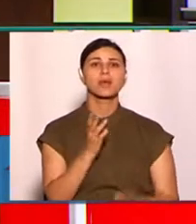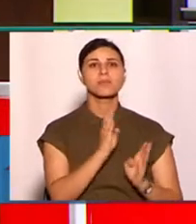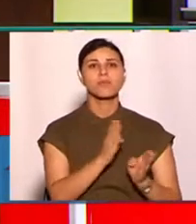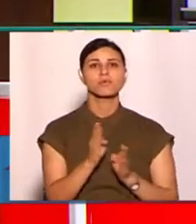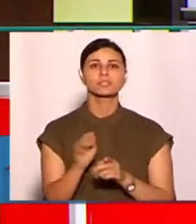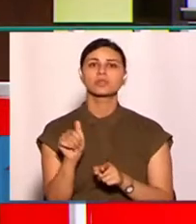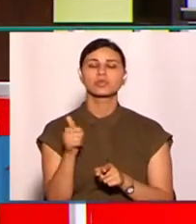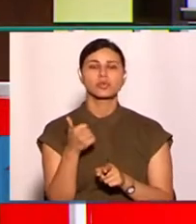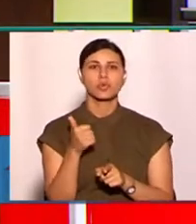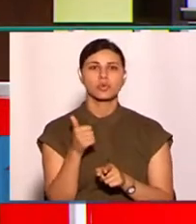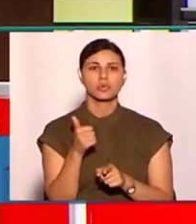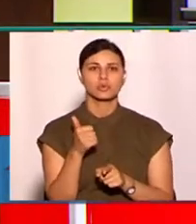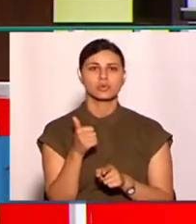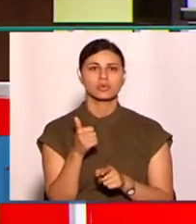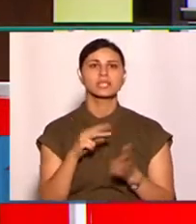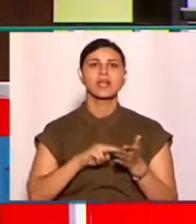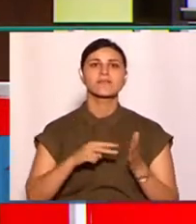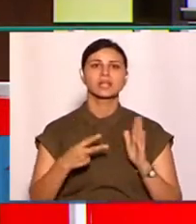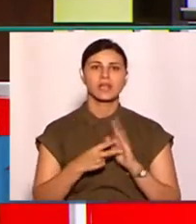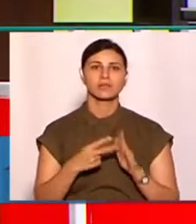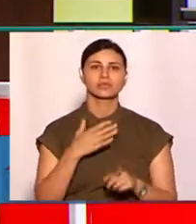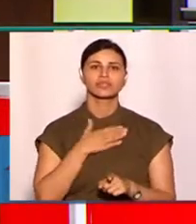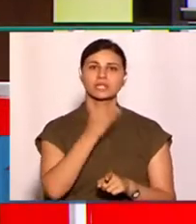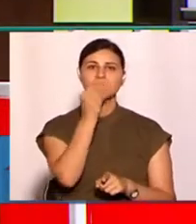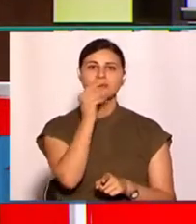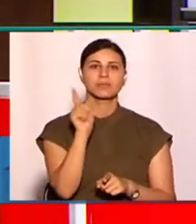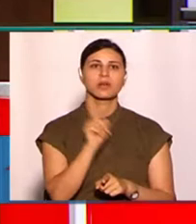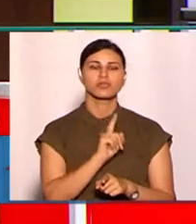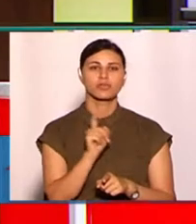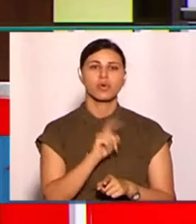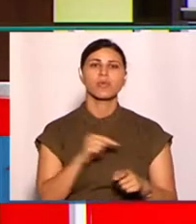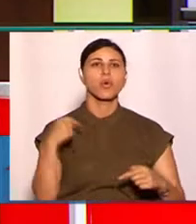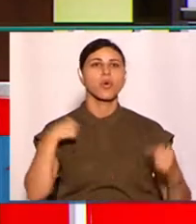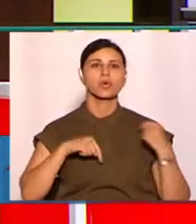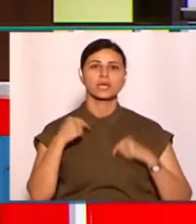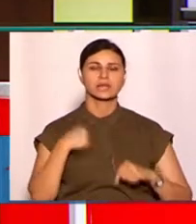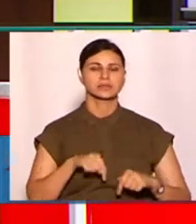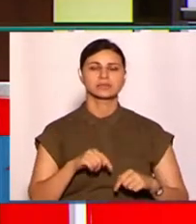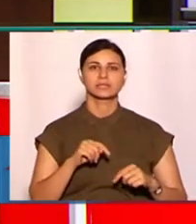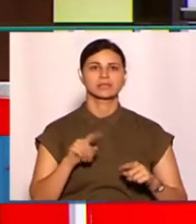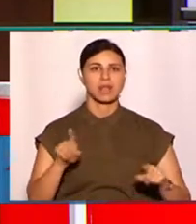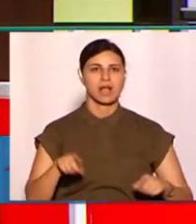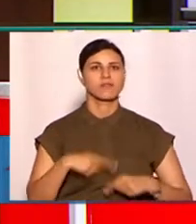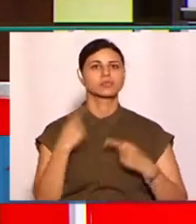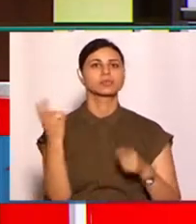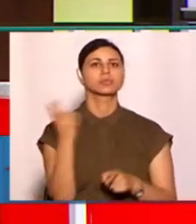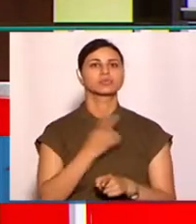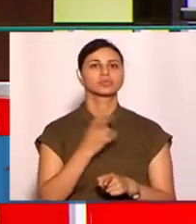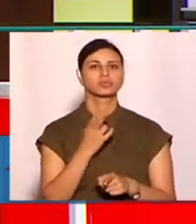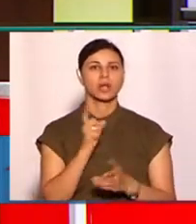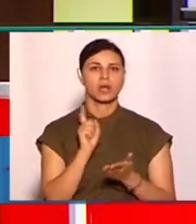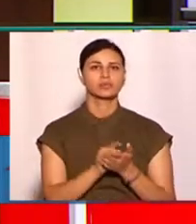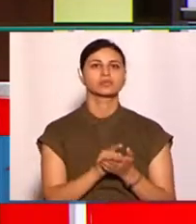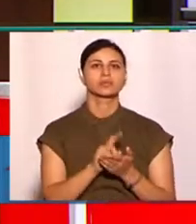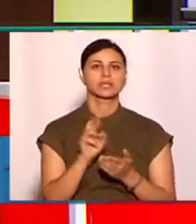მაშინ, როგორ დავგეგმოთ ჩვენი კვება, რომ არც ორგანიზმი დავაზარლოთ, ანუ აღვადგინოთ მისი საკვები ნივთიერებების